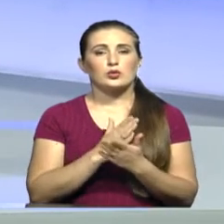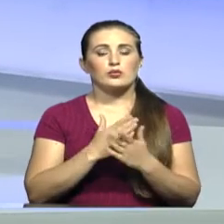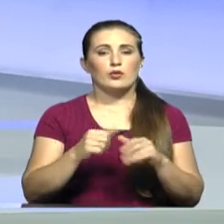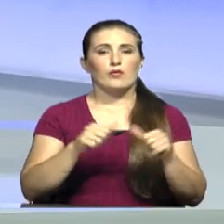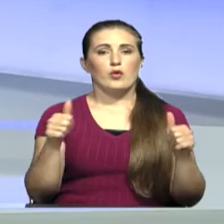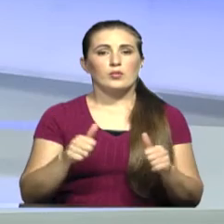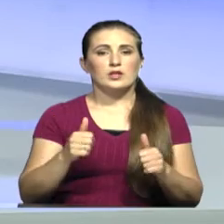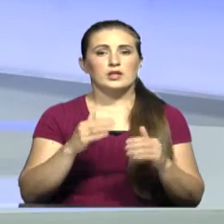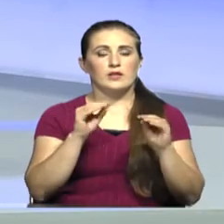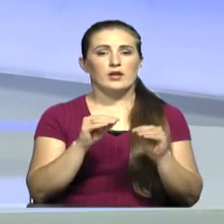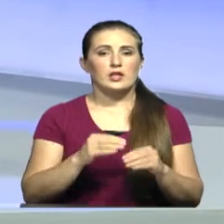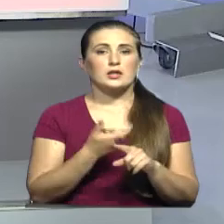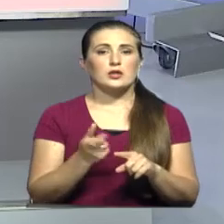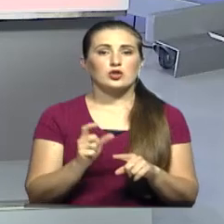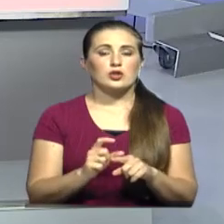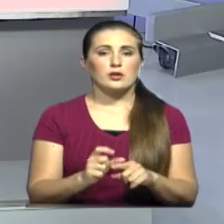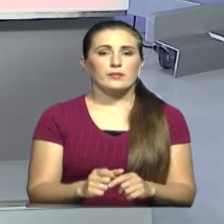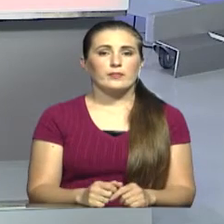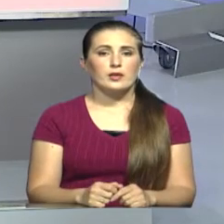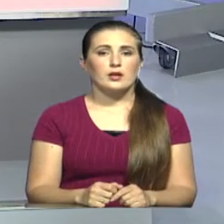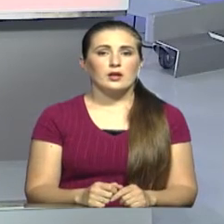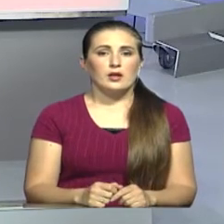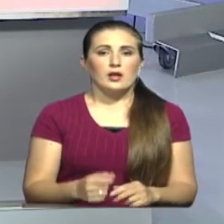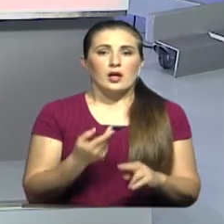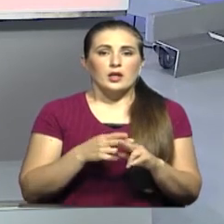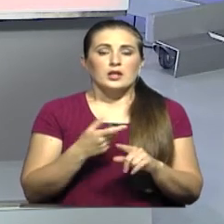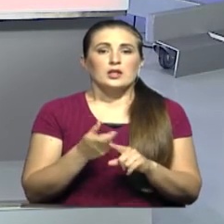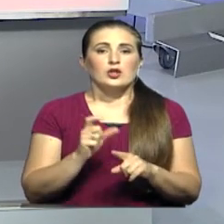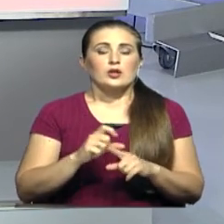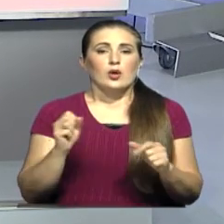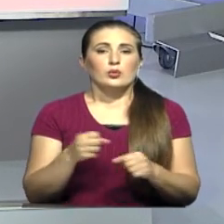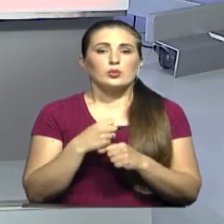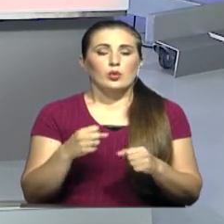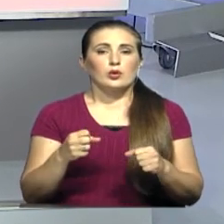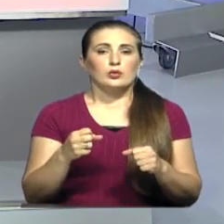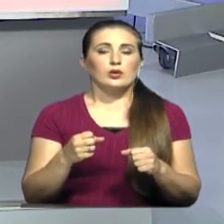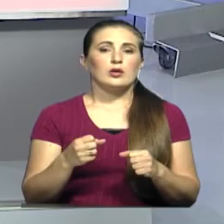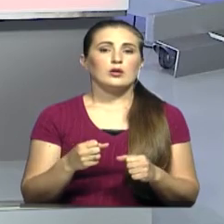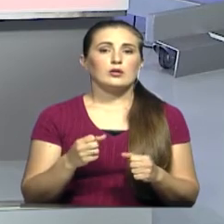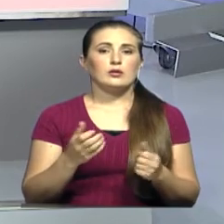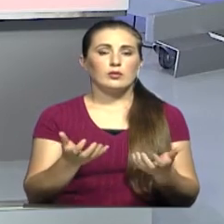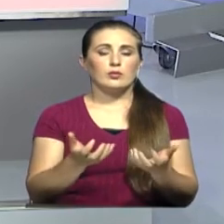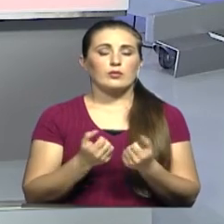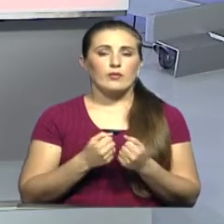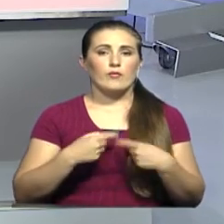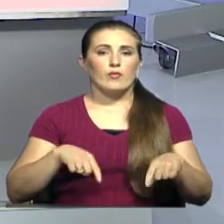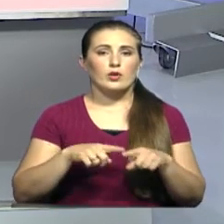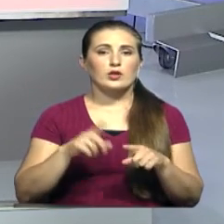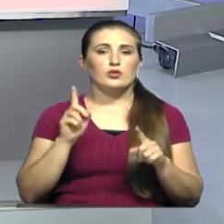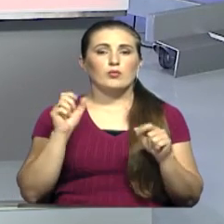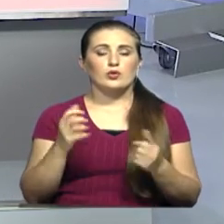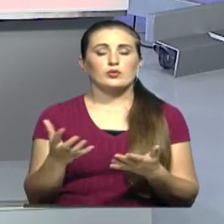оставления обращения в электронной форме. Это значительно ускорит поступление обращений в орган, что, соответственно, может сказаться на